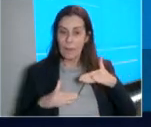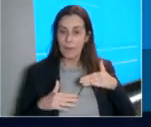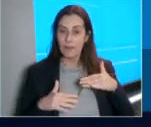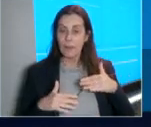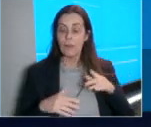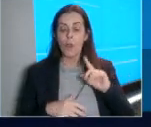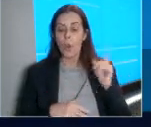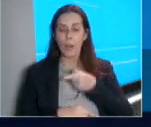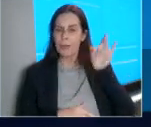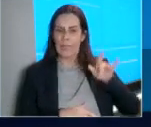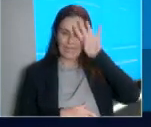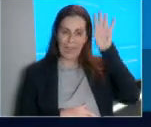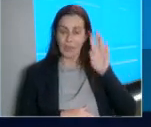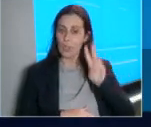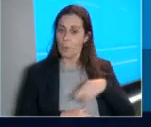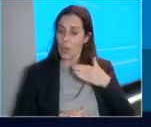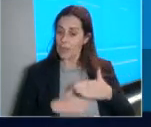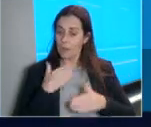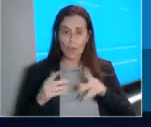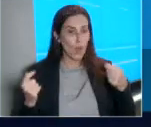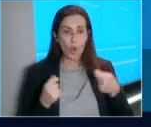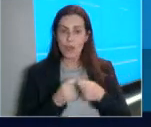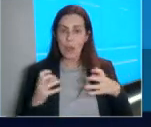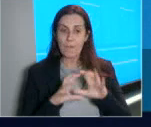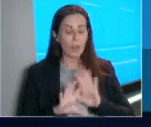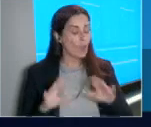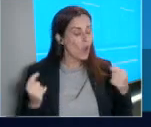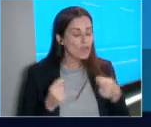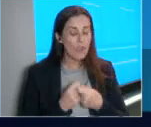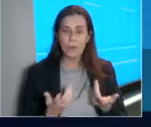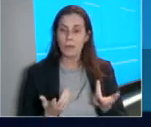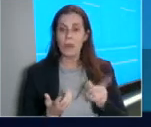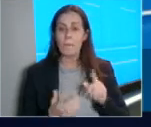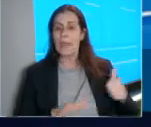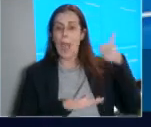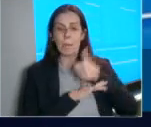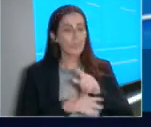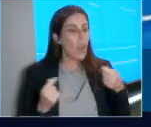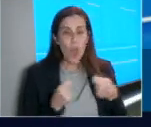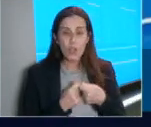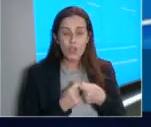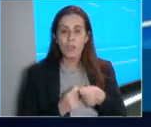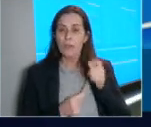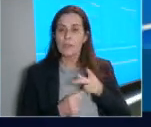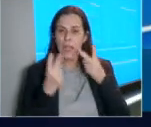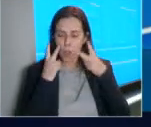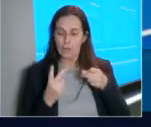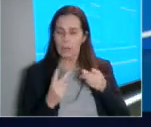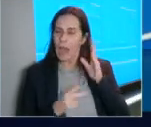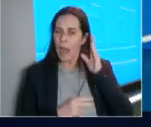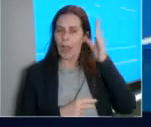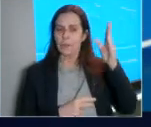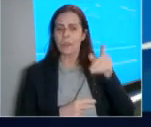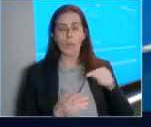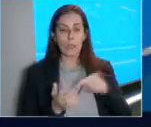ומלחמה אחידה נגד איראן. יש פה תהליכים שהם לא קשורים למפלגות שלנו, למי המנהיג שיהיה, וצריך להסתכל על זה בטווח הרחב